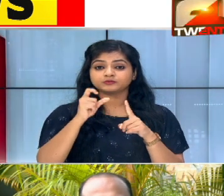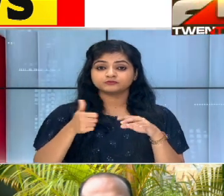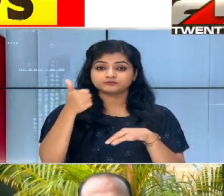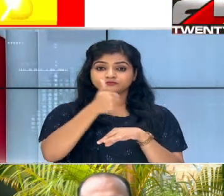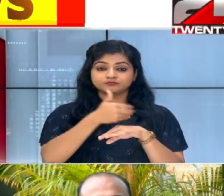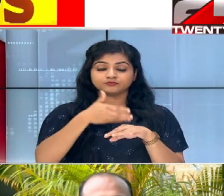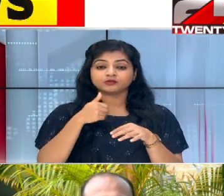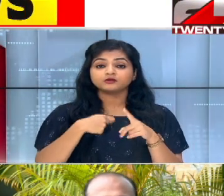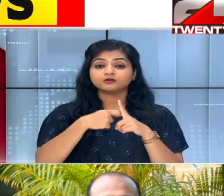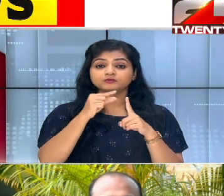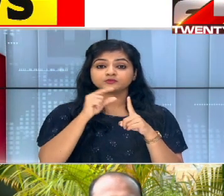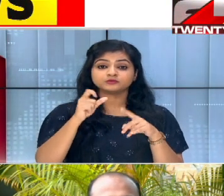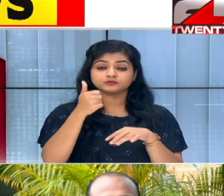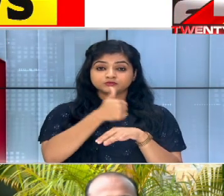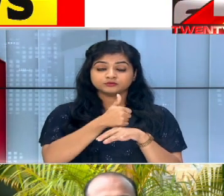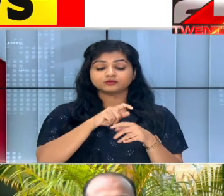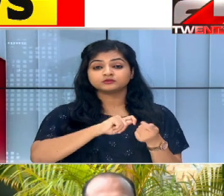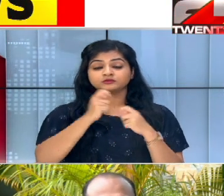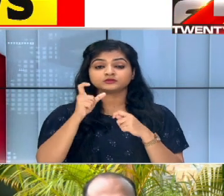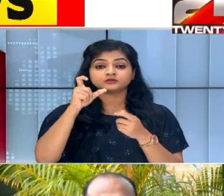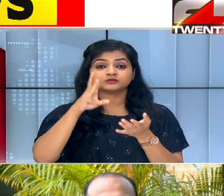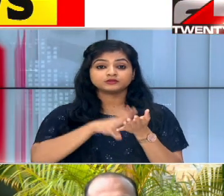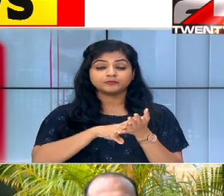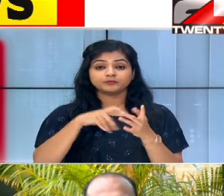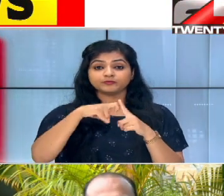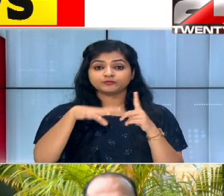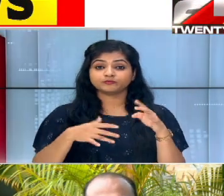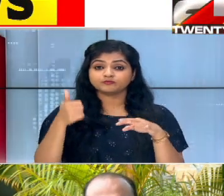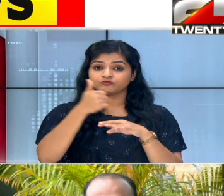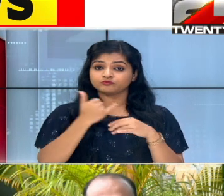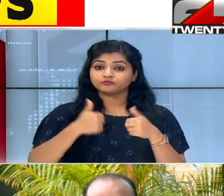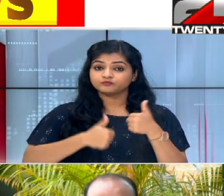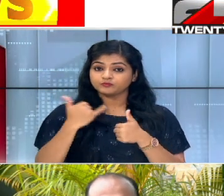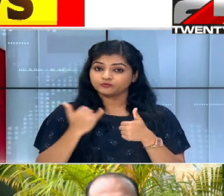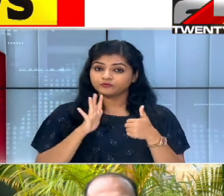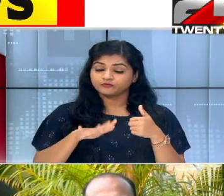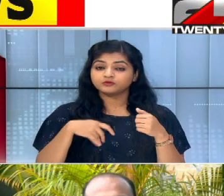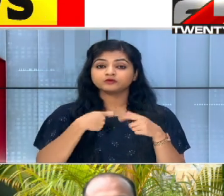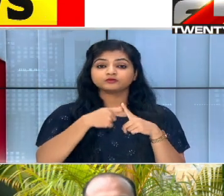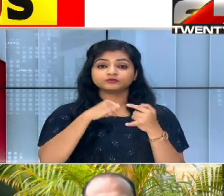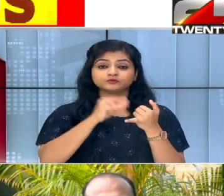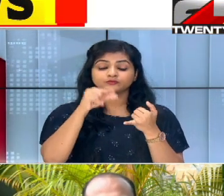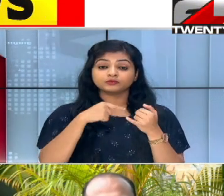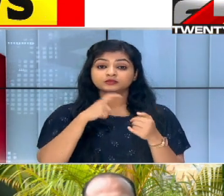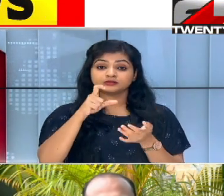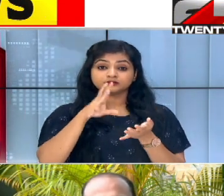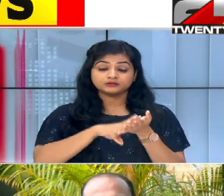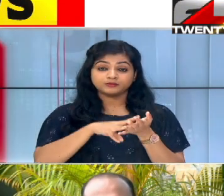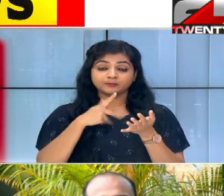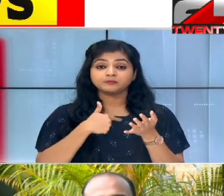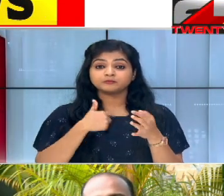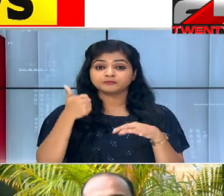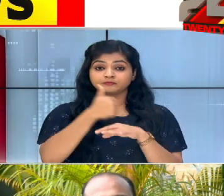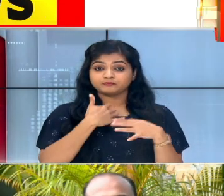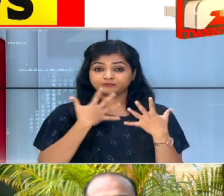ഇനി കെ പി സി സി അധ്യക്ഷ സ്ഥാനത്ത് നിന്ന് കേരളത്തിൻ്റെ മുഖ്യമന്ത്രി സ്ഥാനത്തേക്ക് കെ സുധാകരൻ ഉണ്ടോ എന്നുള്ള ചോദ്യത്തിന് വ്യക്തിപരമായി മുഖ്യമന്ത്രി സ്ഥാനം തന്റെ ആഗ്രഹമോ ലക്ഷ്യമോ